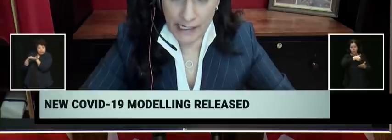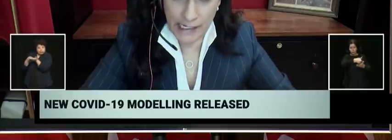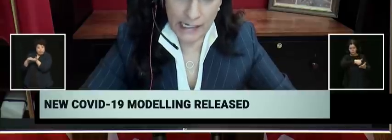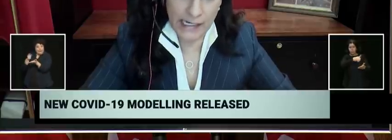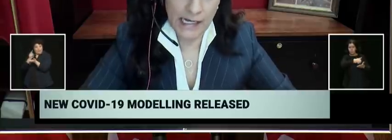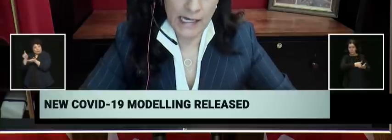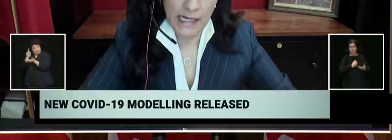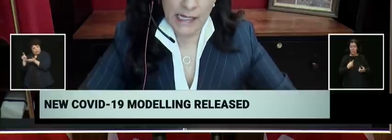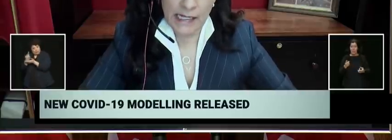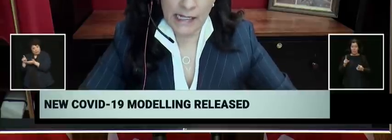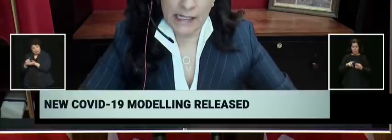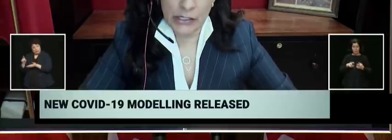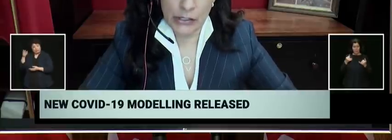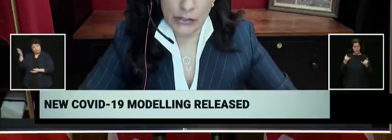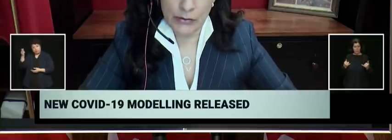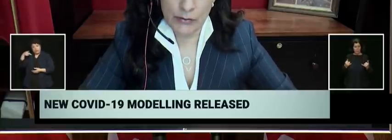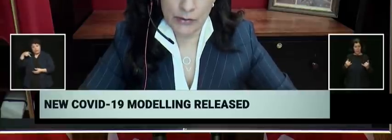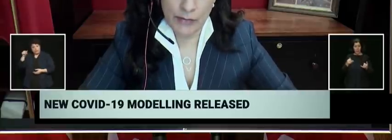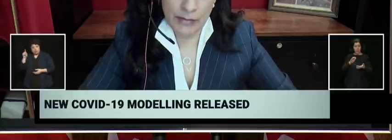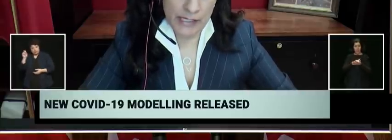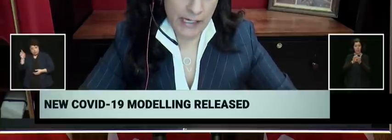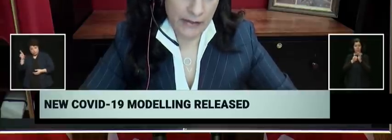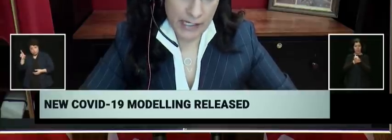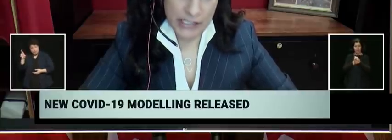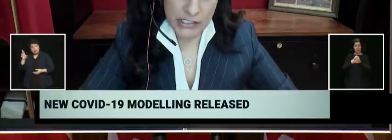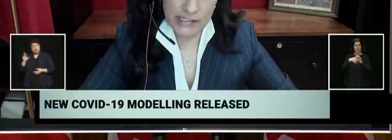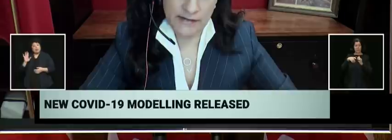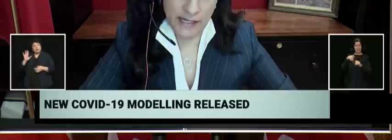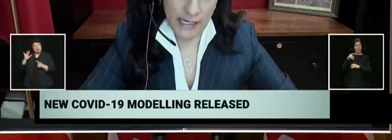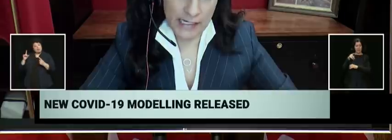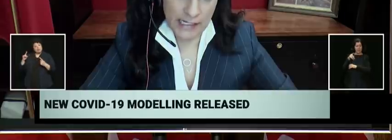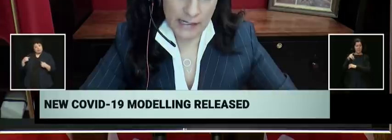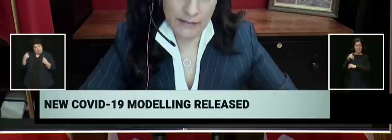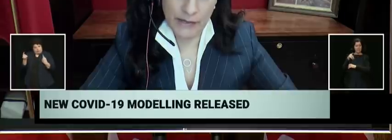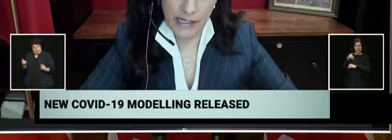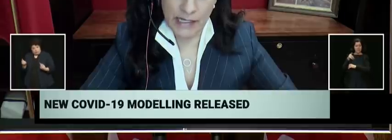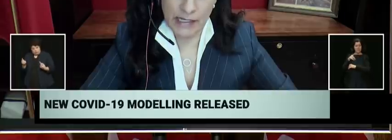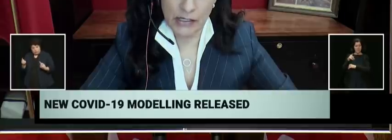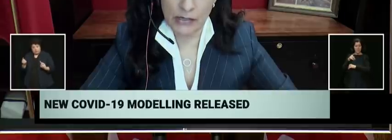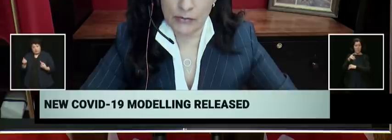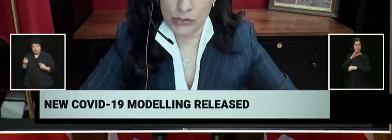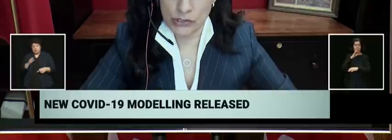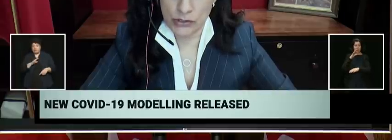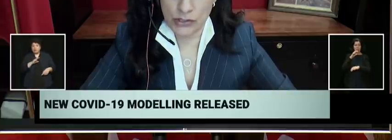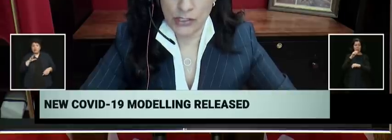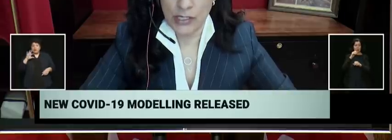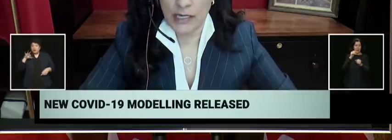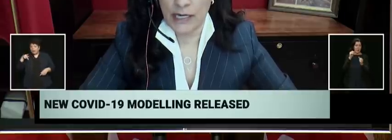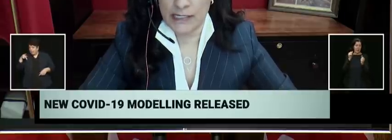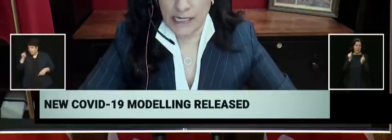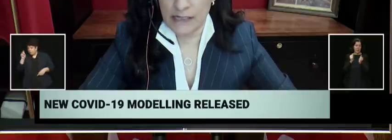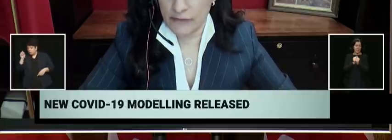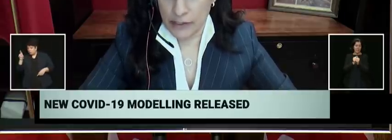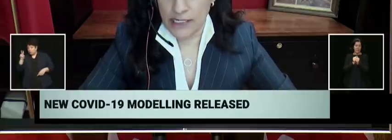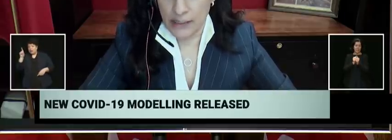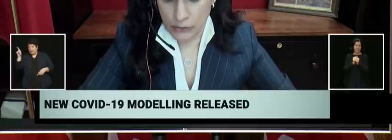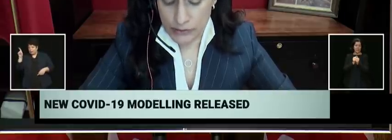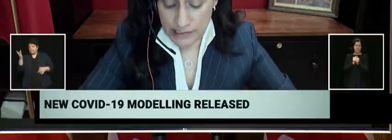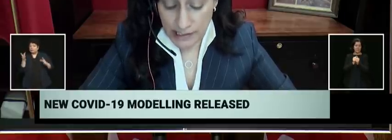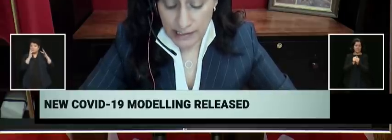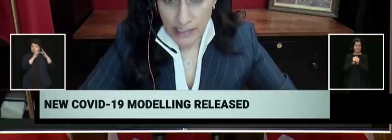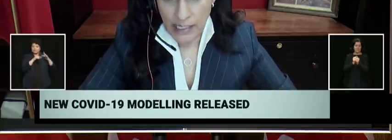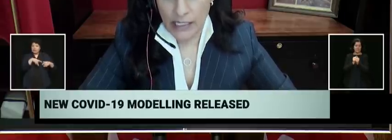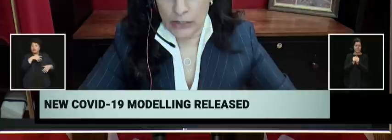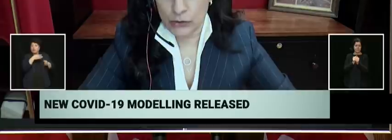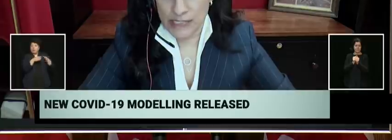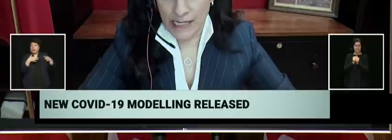avec le Public Health Agency of Canada et Monsieur Danny Fortin